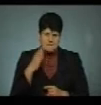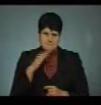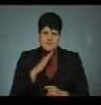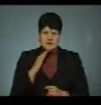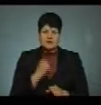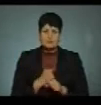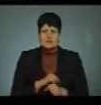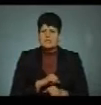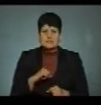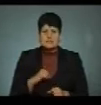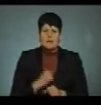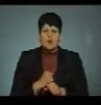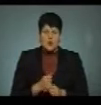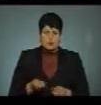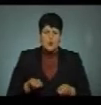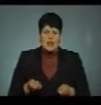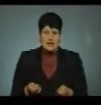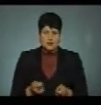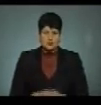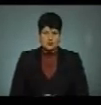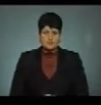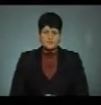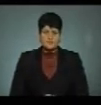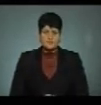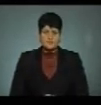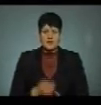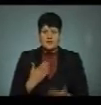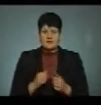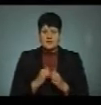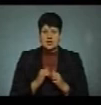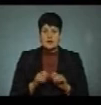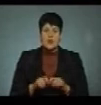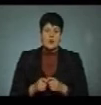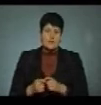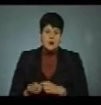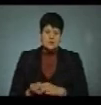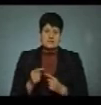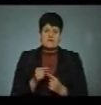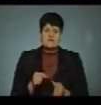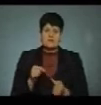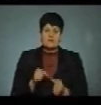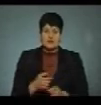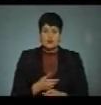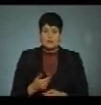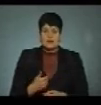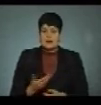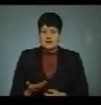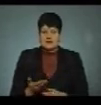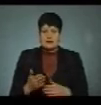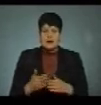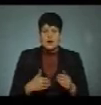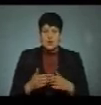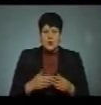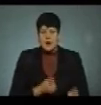таку саморобну каталочку, але вона часто ламалася, і відповідно ми